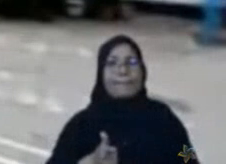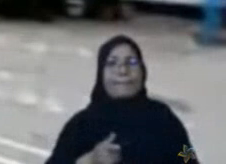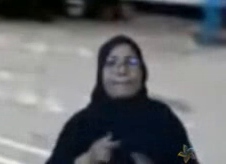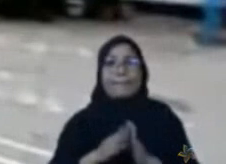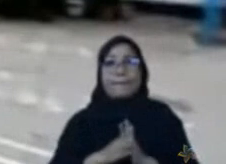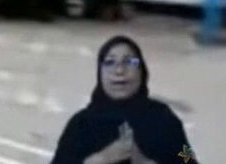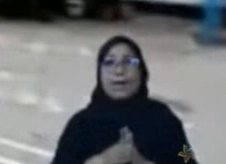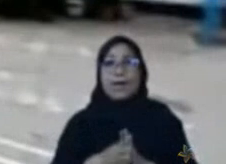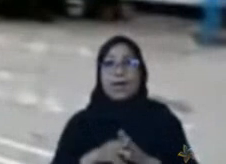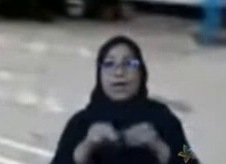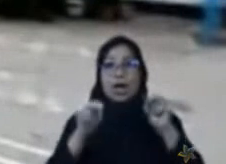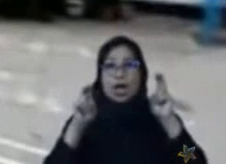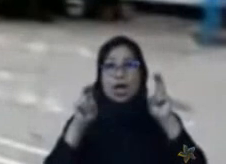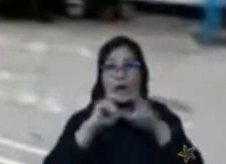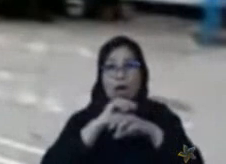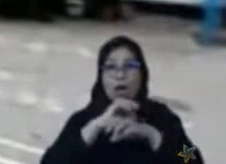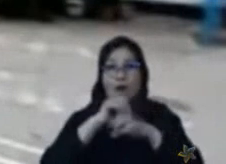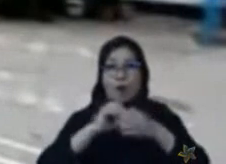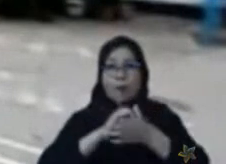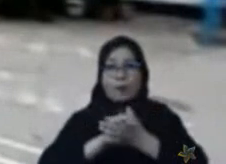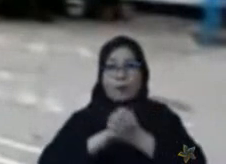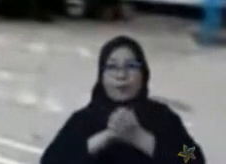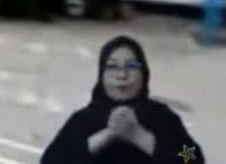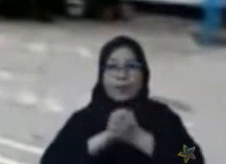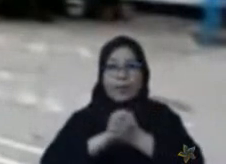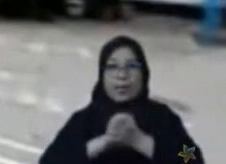berkomitmen untuk